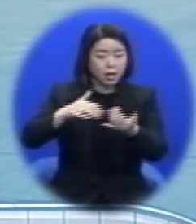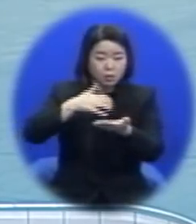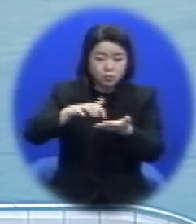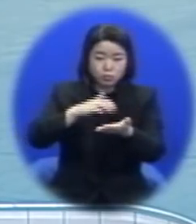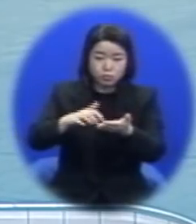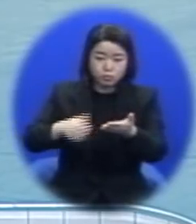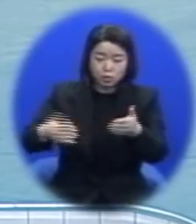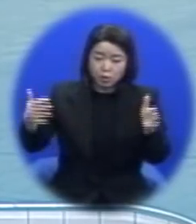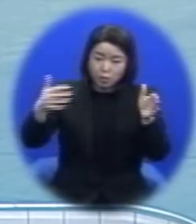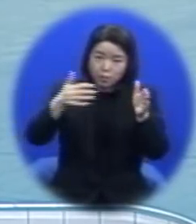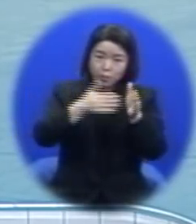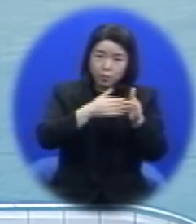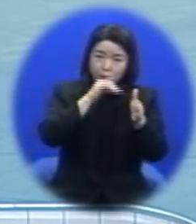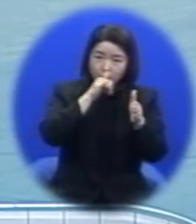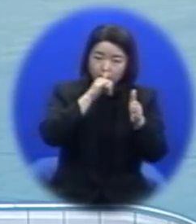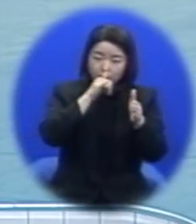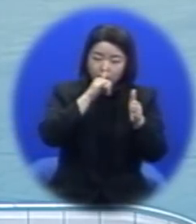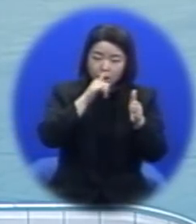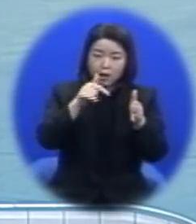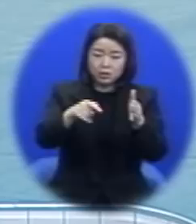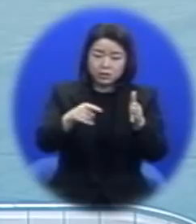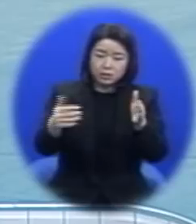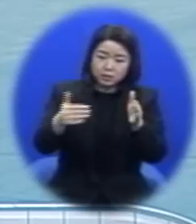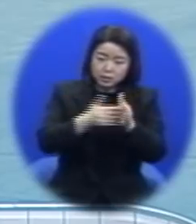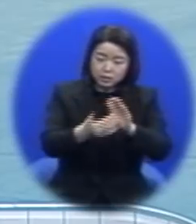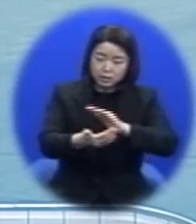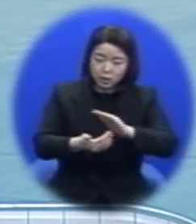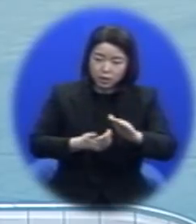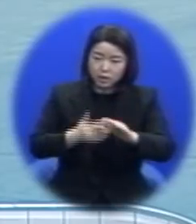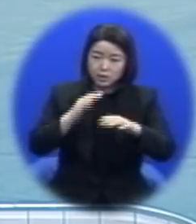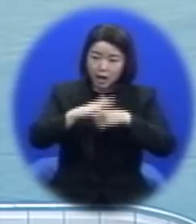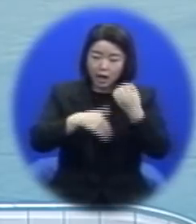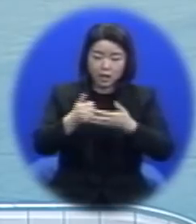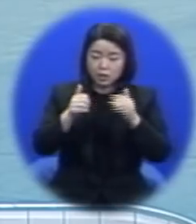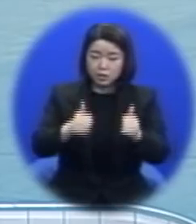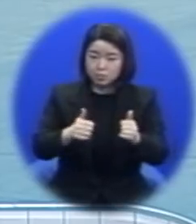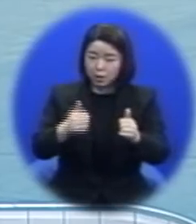차기까지 하나님의 심판이 임하지 않는다 그런 의미는 아닙니다.